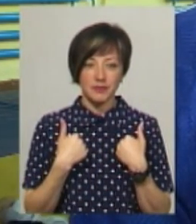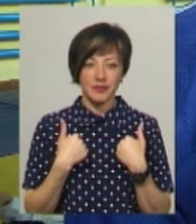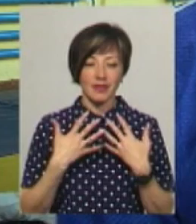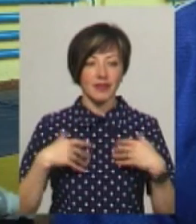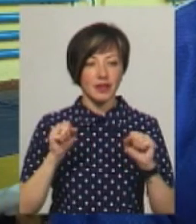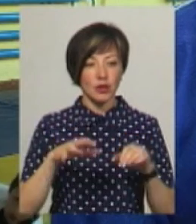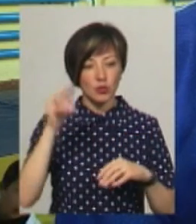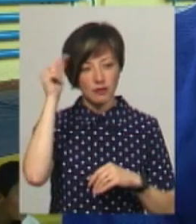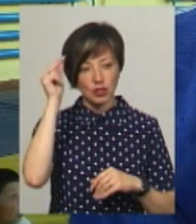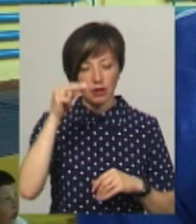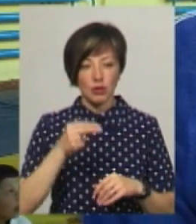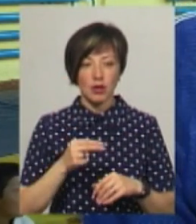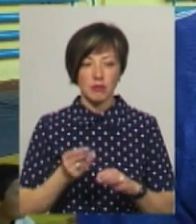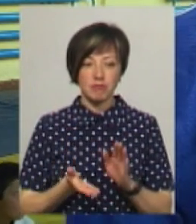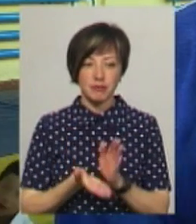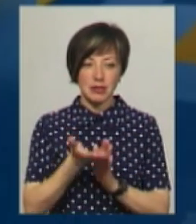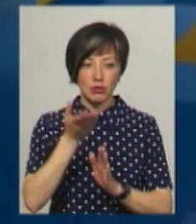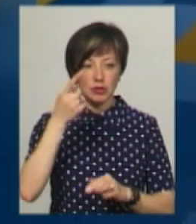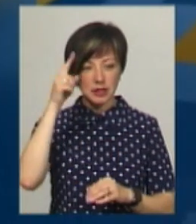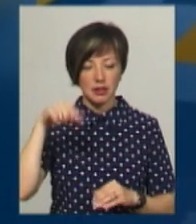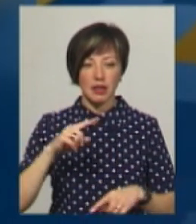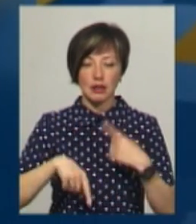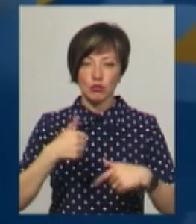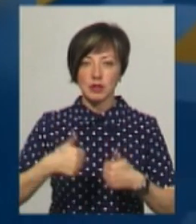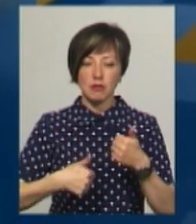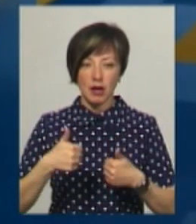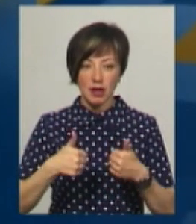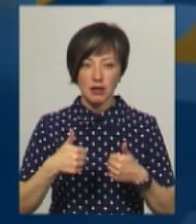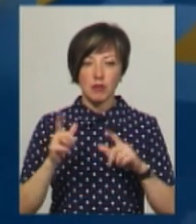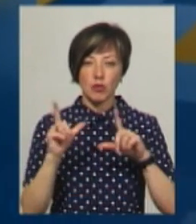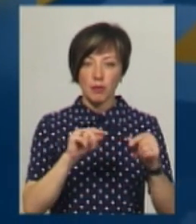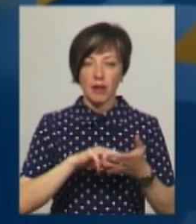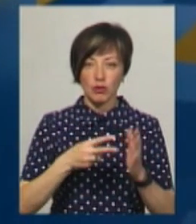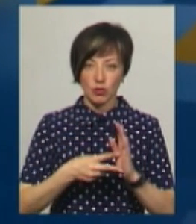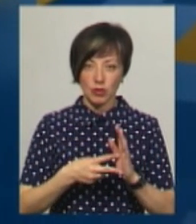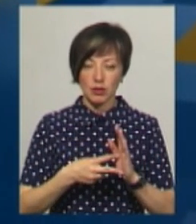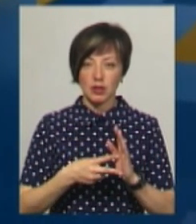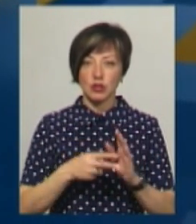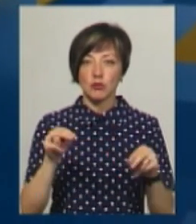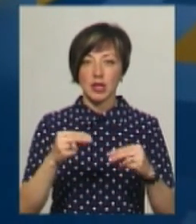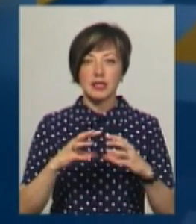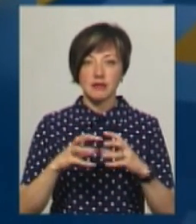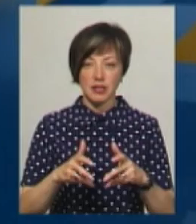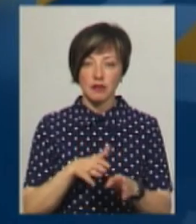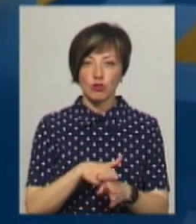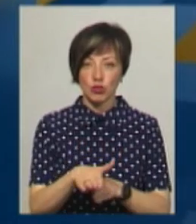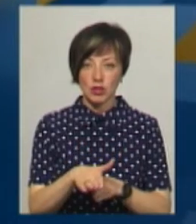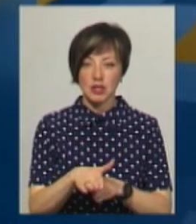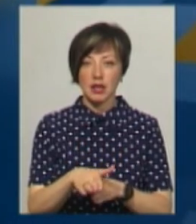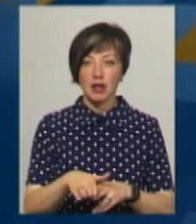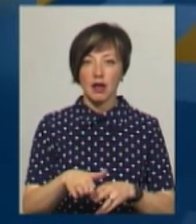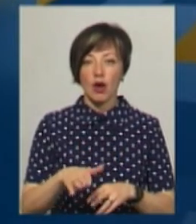віддаю себе навчанню, підтягую там знання. Наступні змагання, на які планує поїхати Станіслав Сергійчук – чемпіонат світу. Відбудеться він у